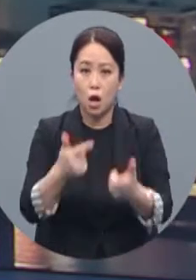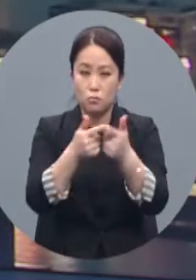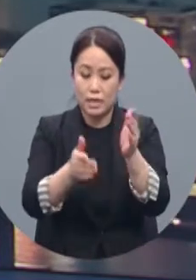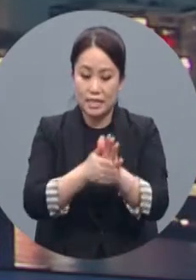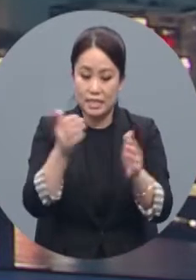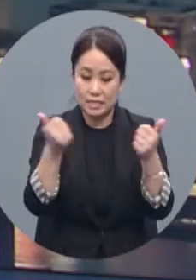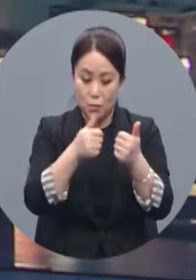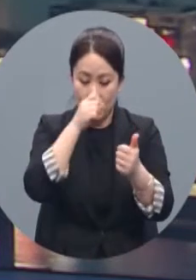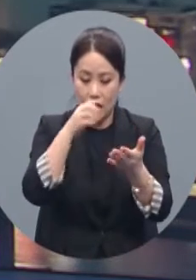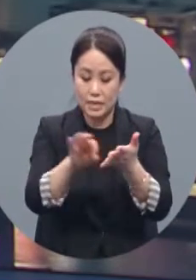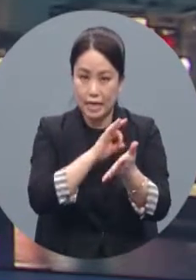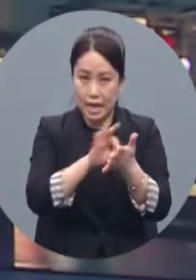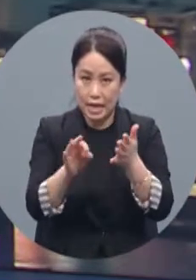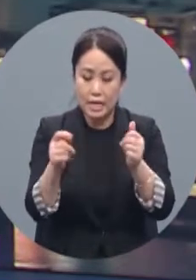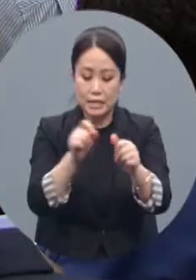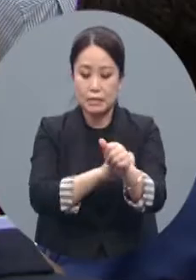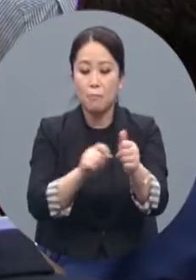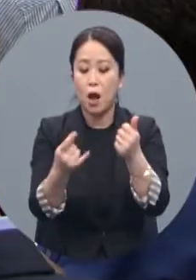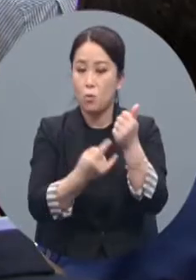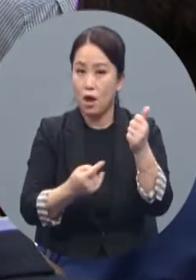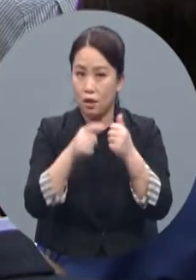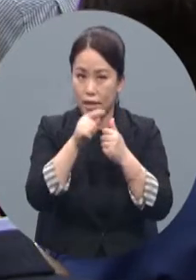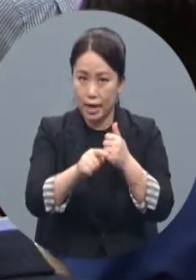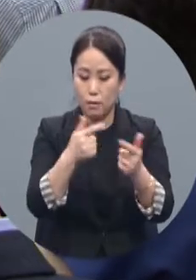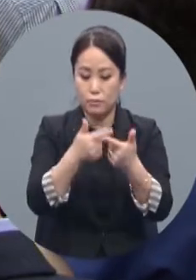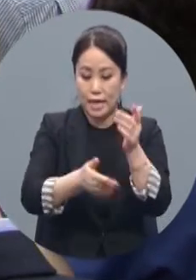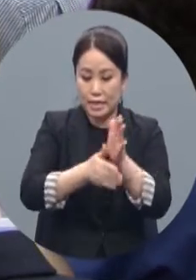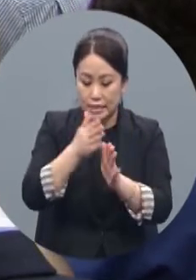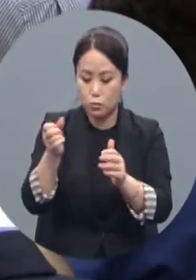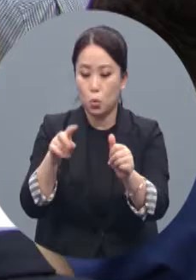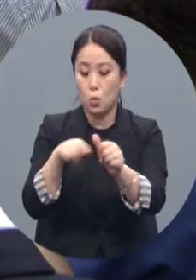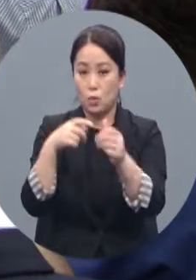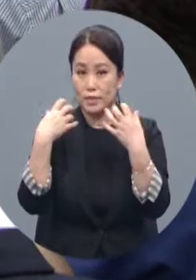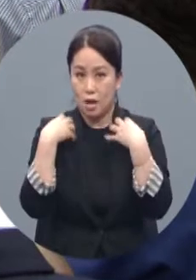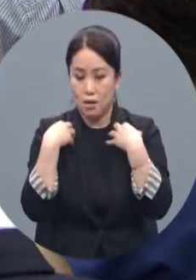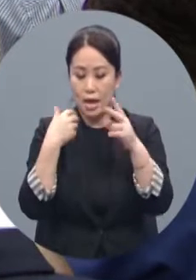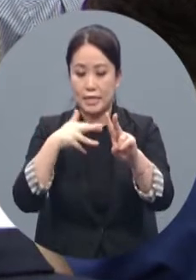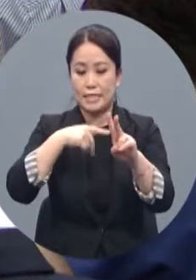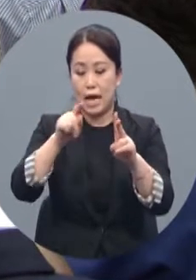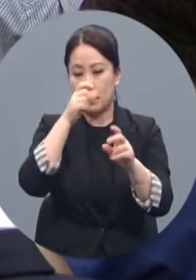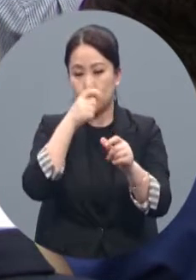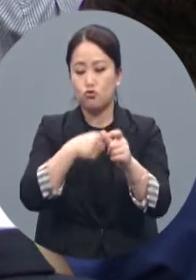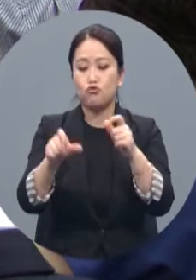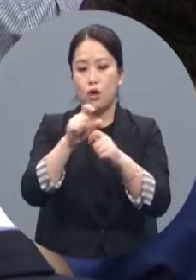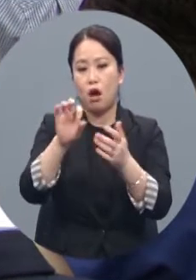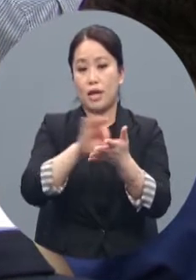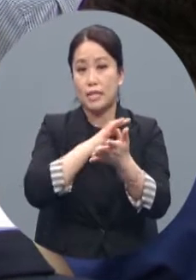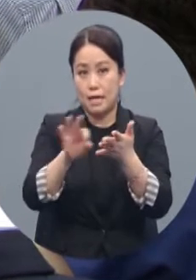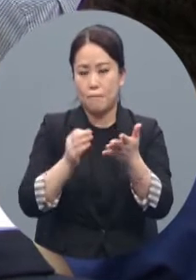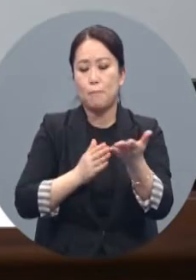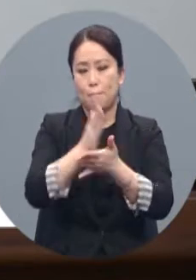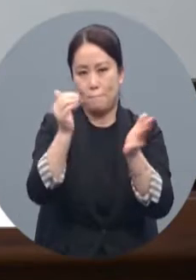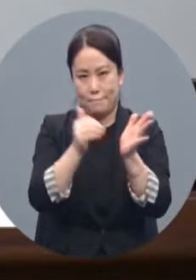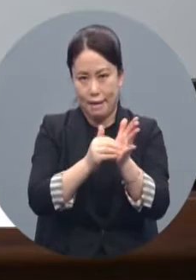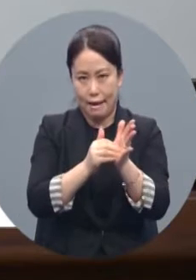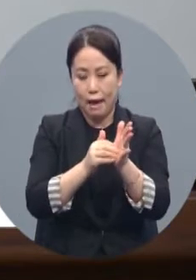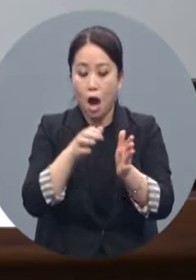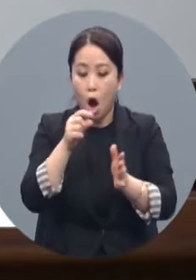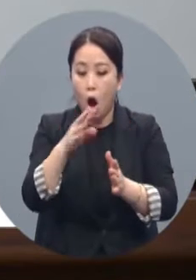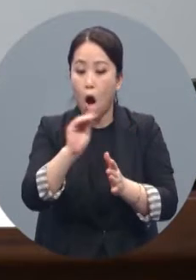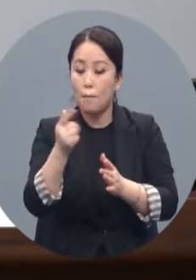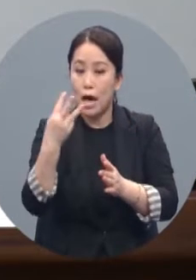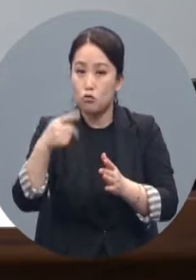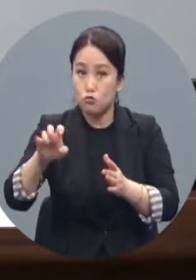부산시의회 예산결산특별위원회가 부산시와 부산시교육청의 2차 추경 예산을 의결했습니다.